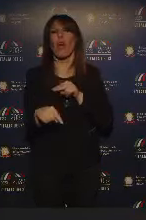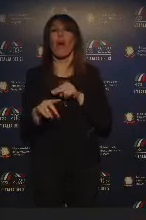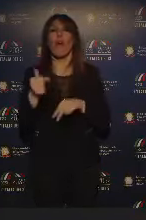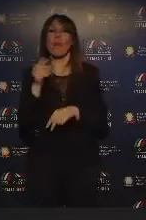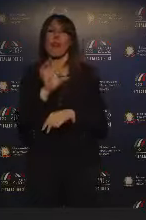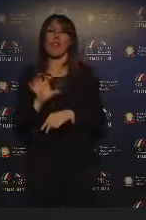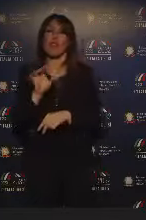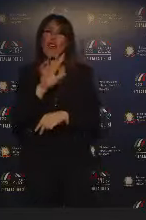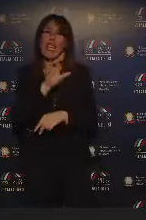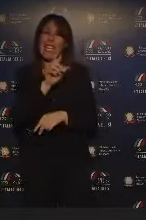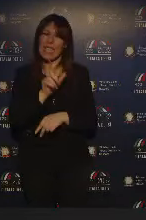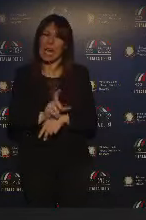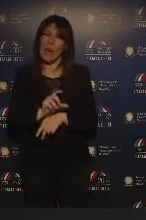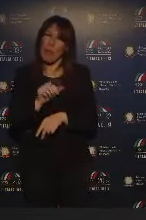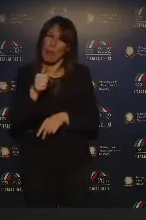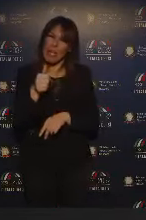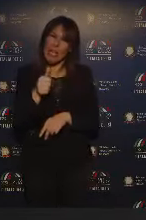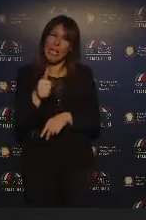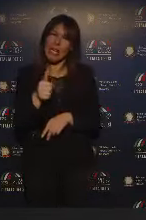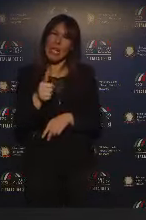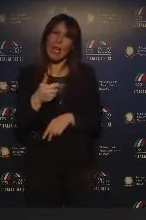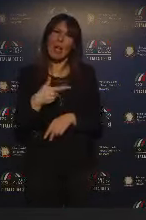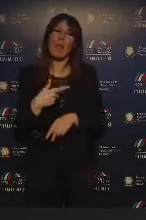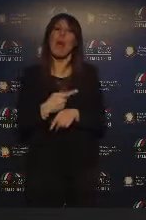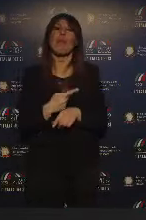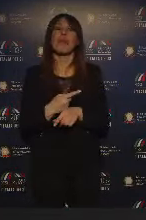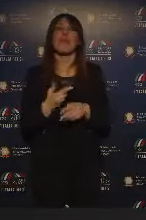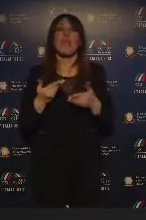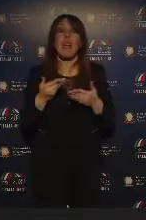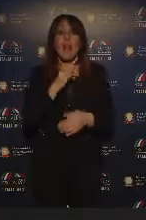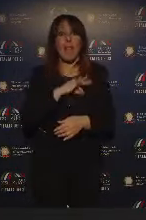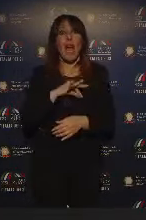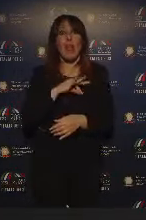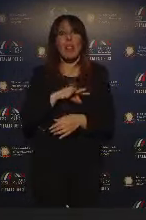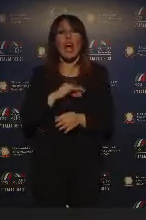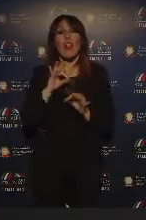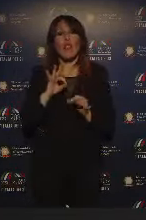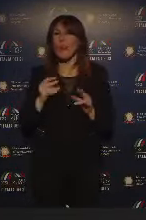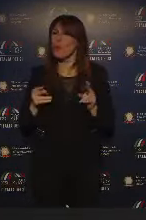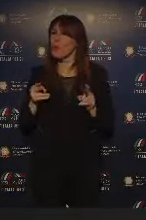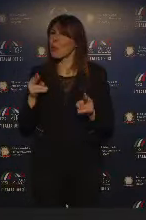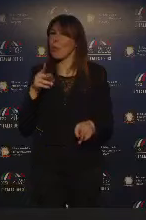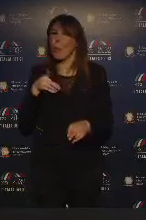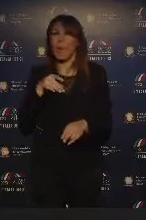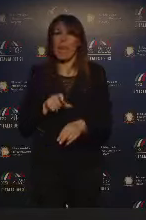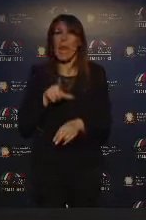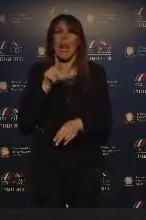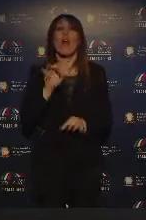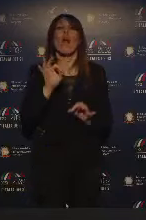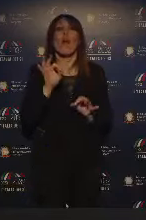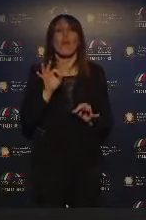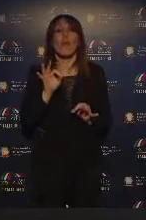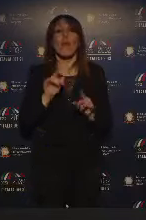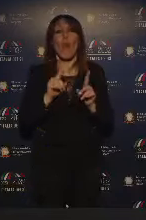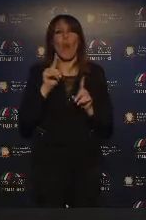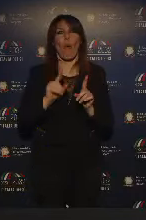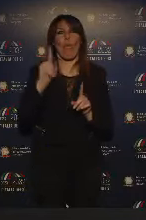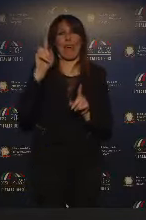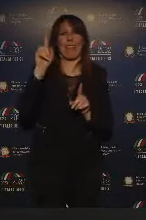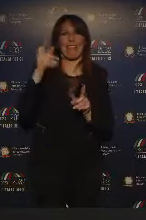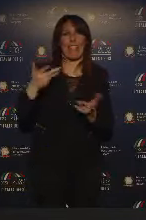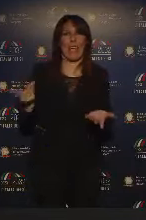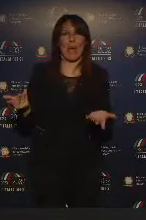italiana Secondo i dati di Open economics ad avvantaggiarsi per maggior crescita del PIL è la Lombardia